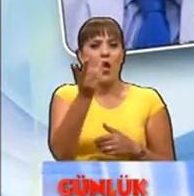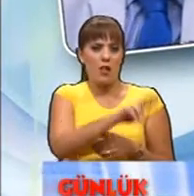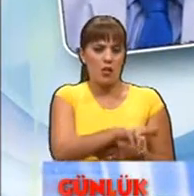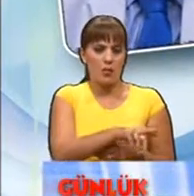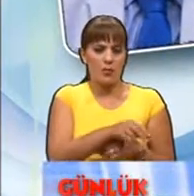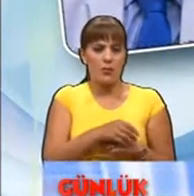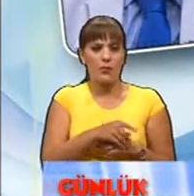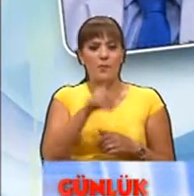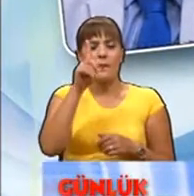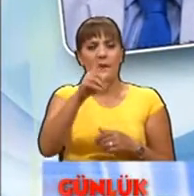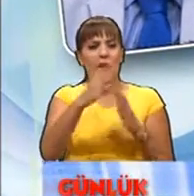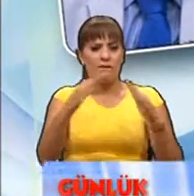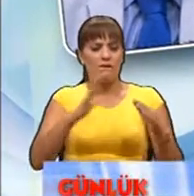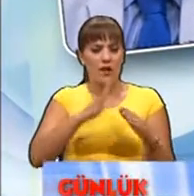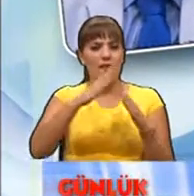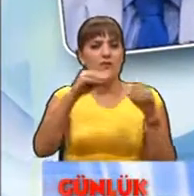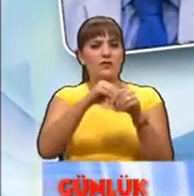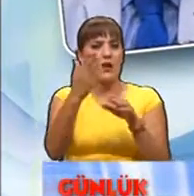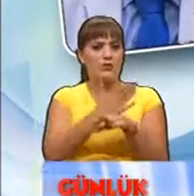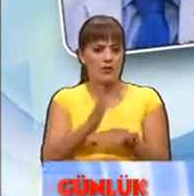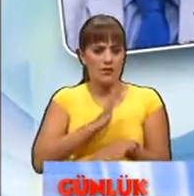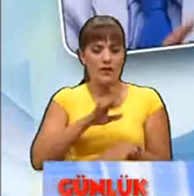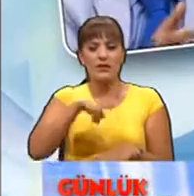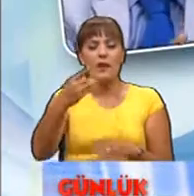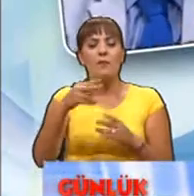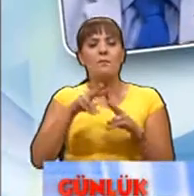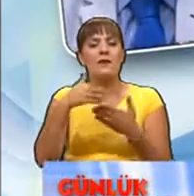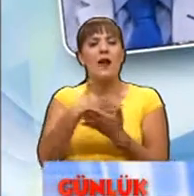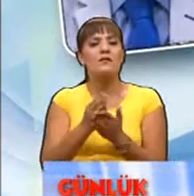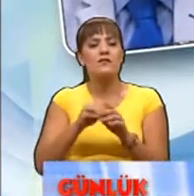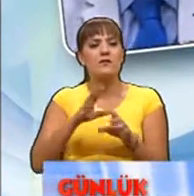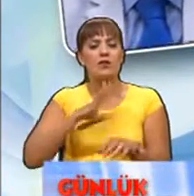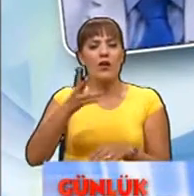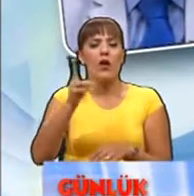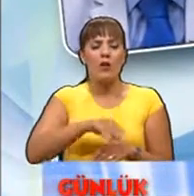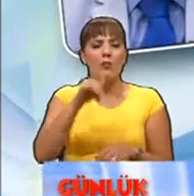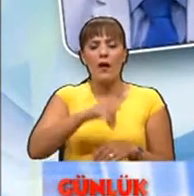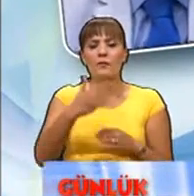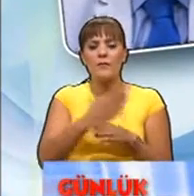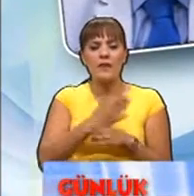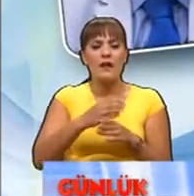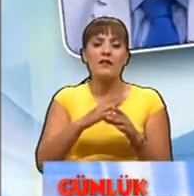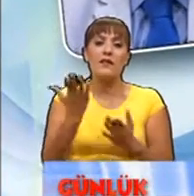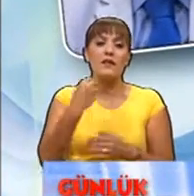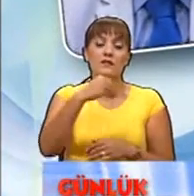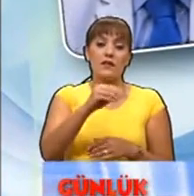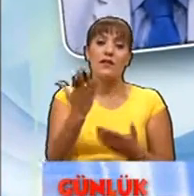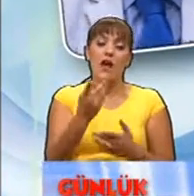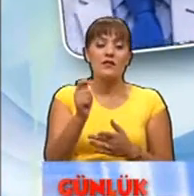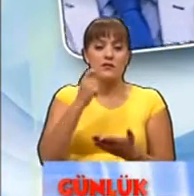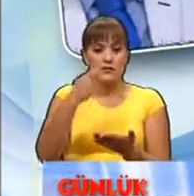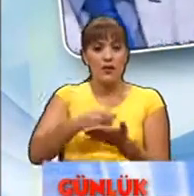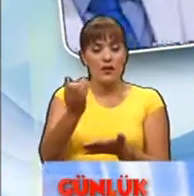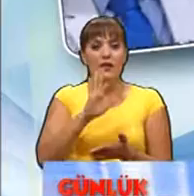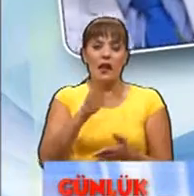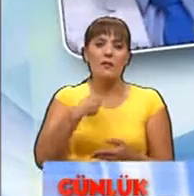öldü. Bir konut var. Konut eşyası var. Diğer mirasçılar diyor ölüm hak miras helal. Ya satın al veyahut